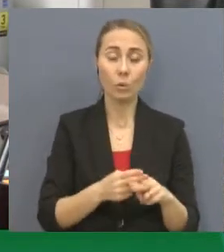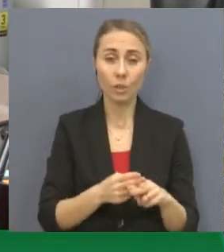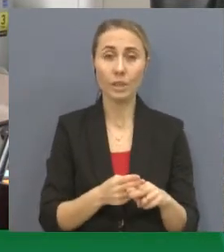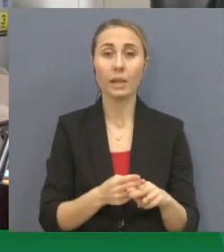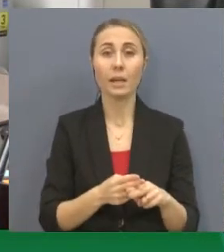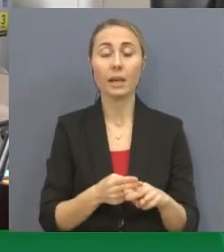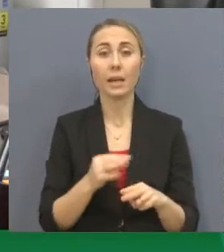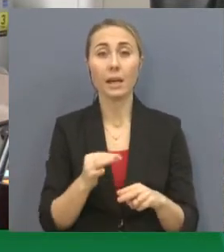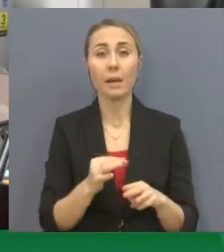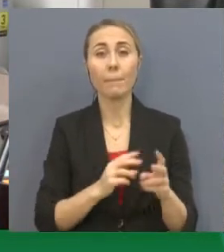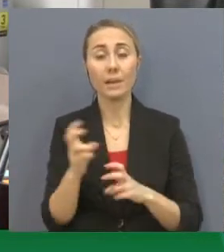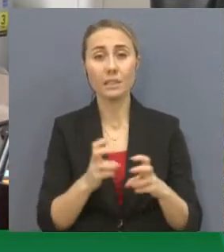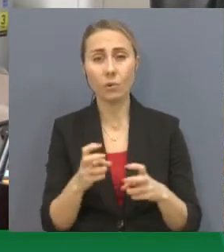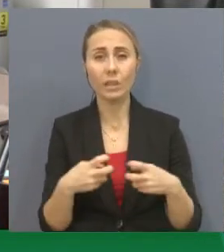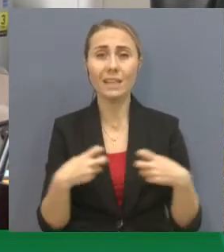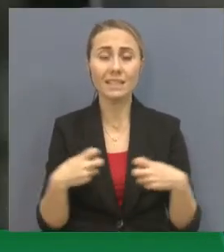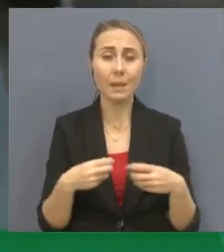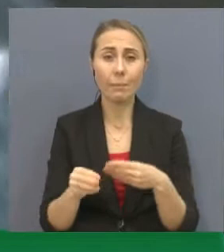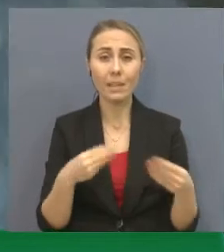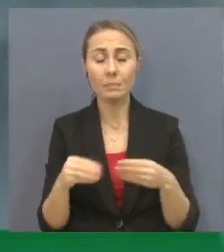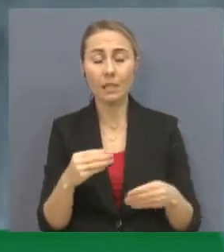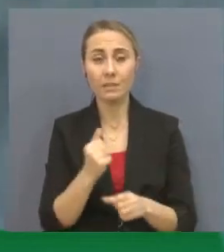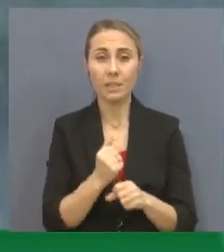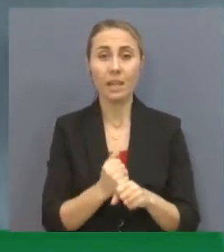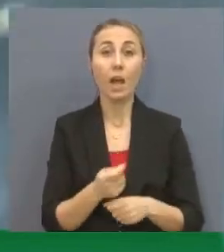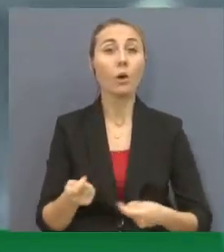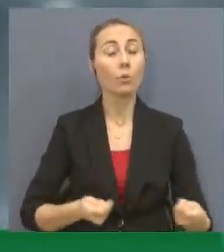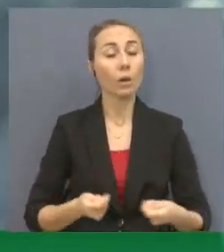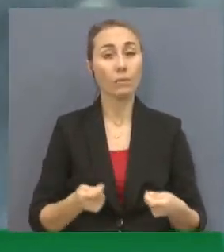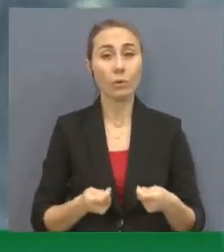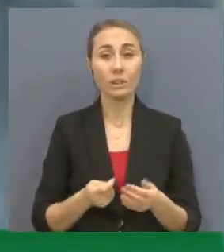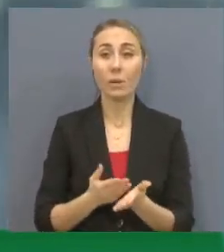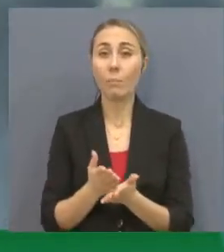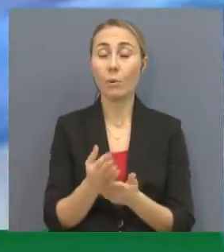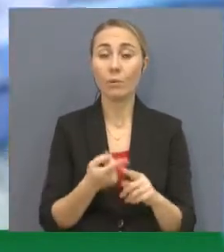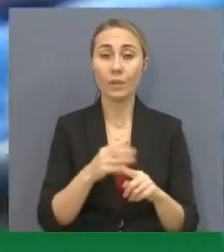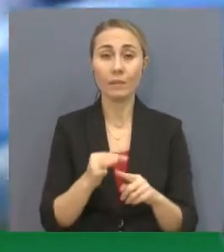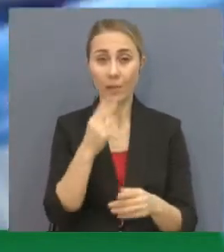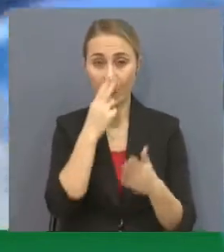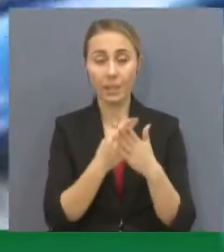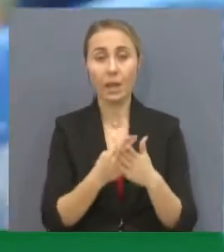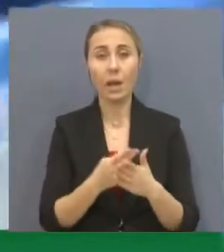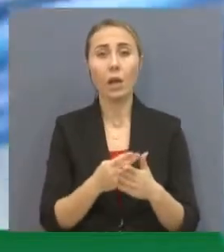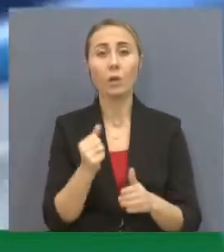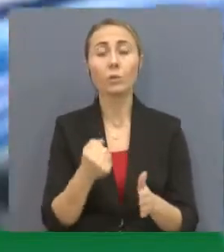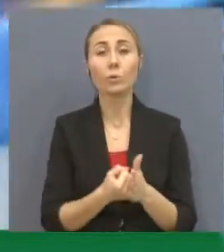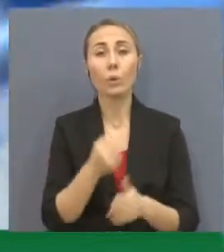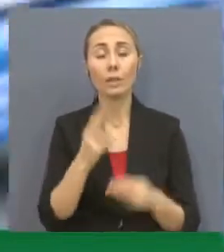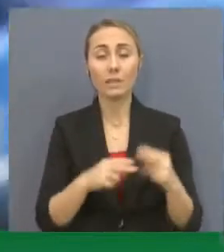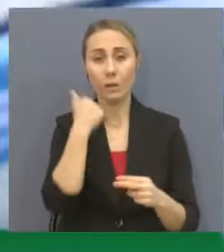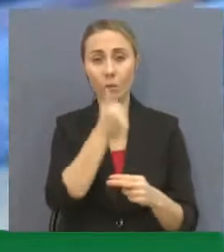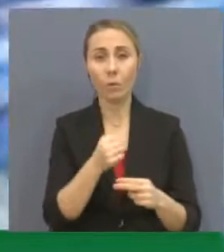производство резиновых и пластмассовых изделий руководство профильного ведомства прогнозировать до конца года положительную динамику